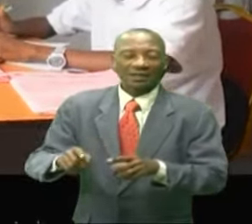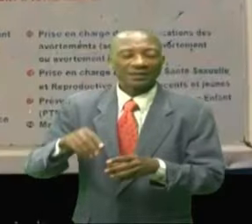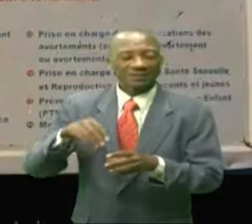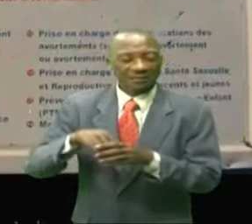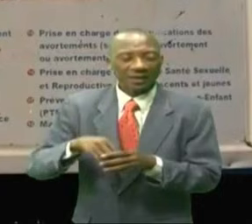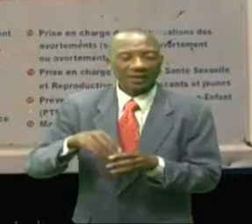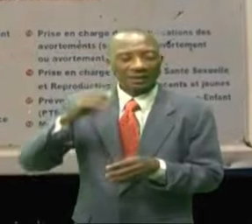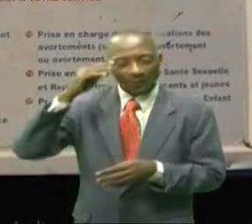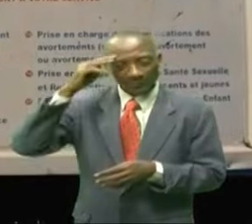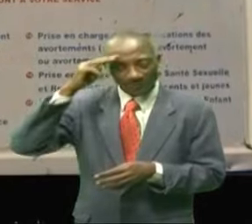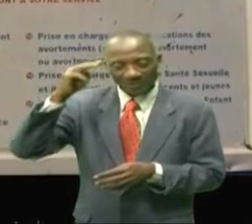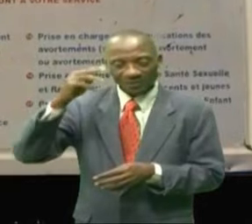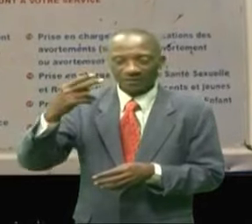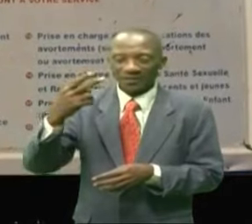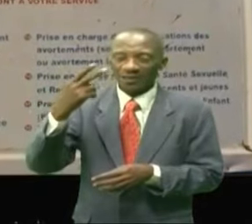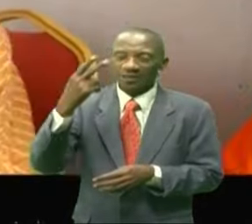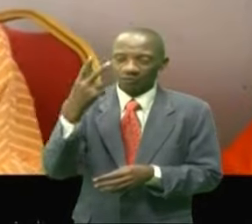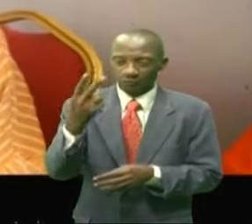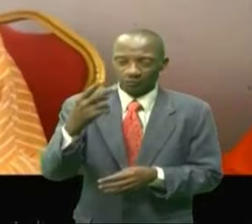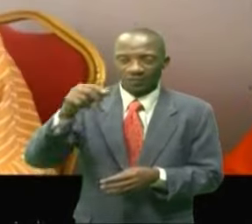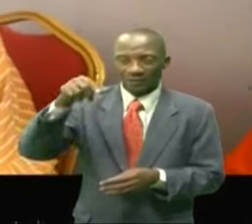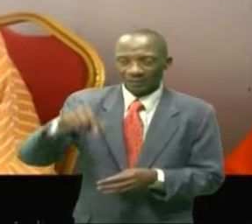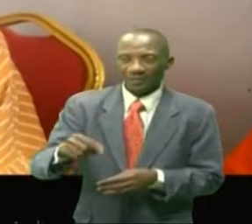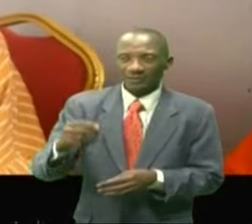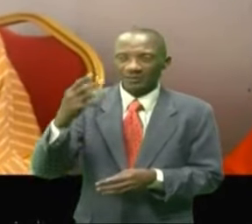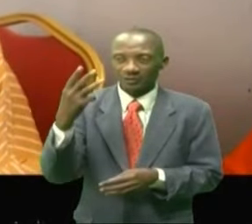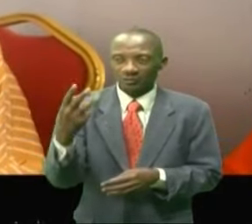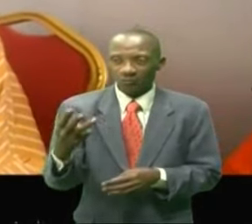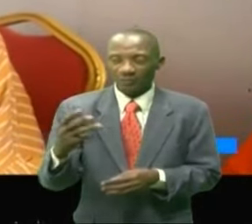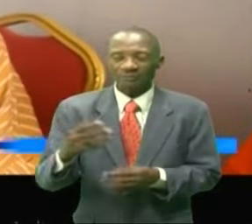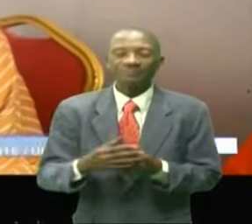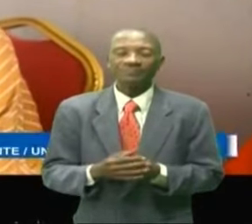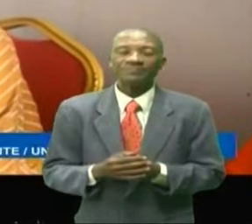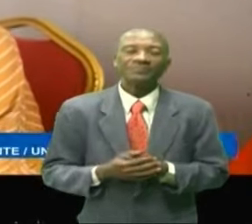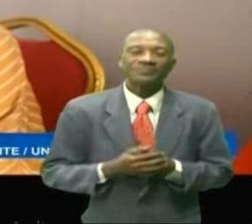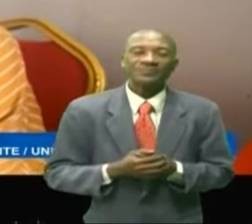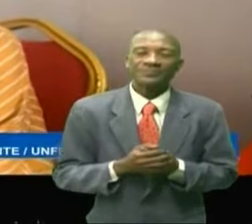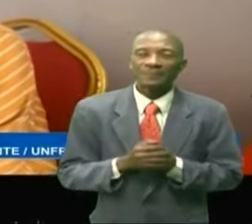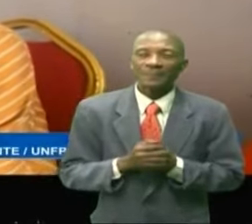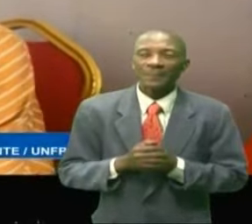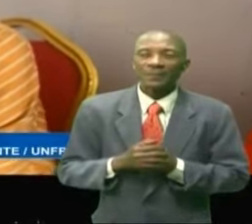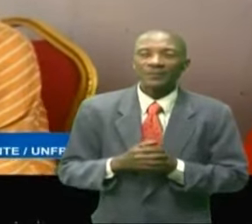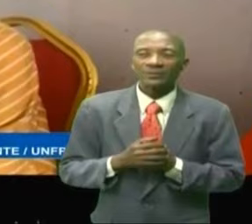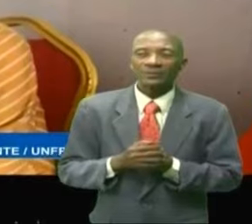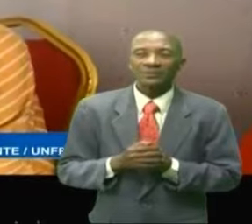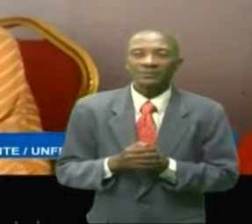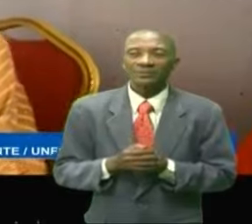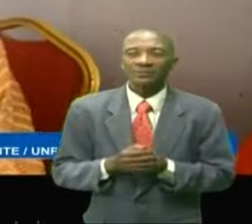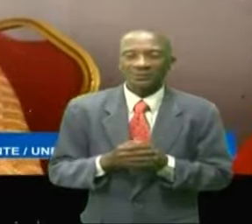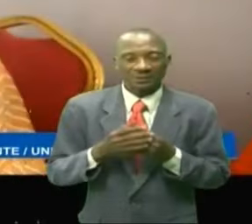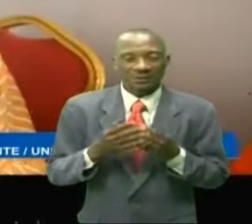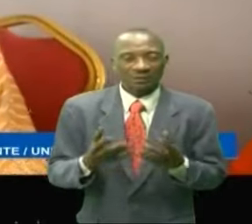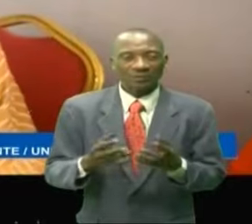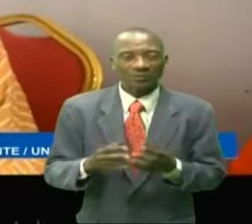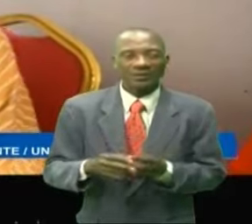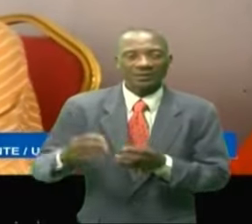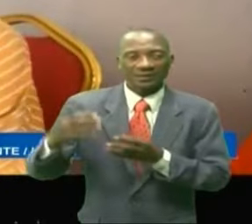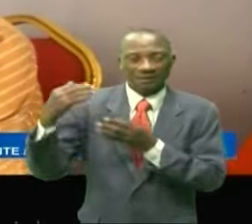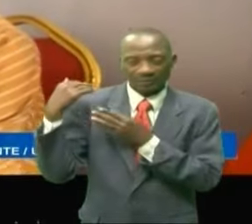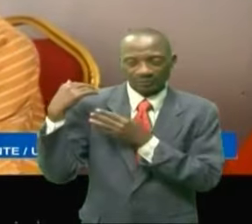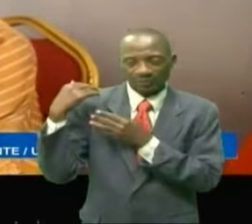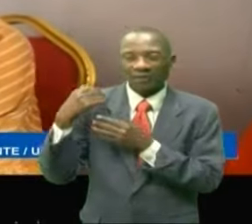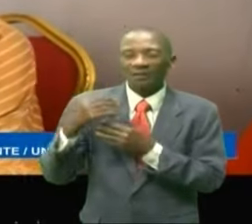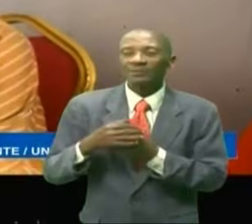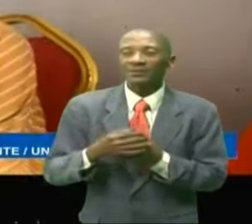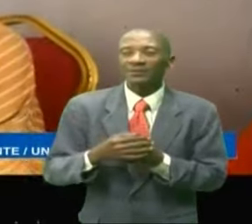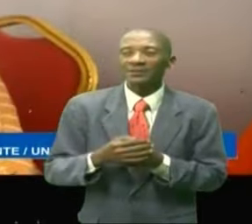de Kasavubu. UNFPA essaye de tracer ses produits jusque là où on donne ses produits. Donc pour voir vraiment